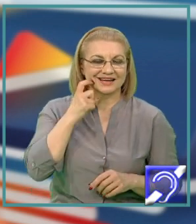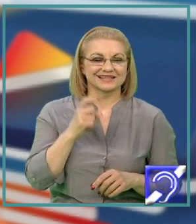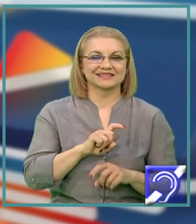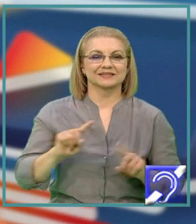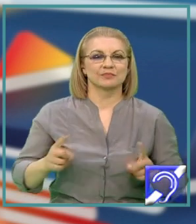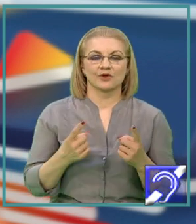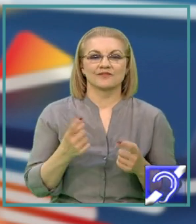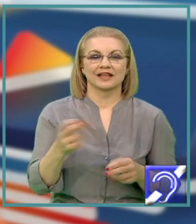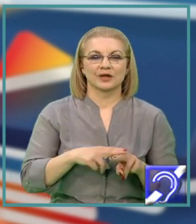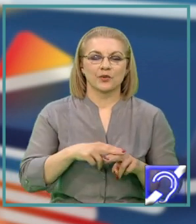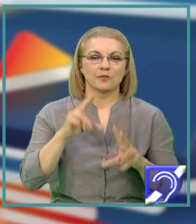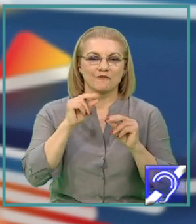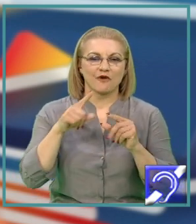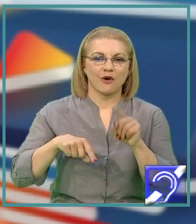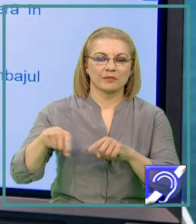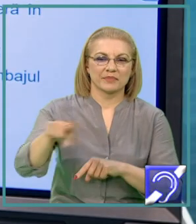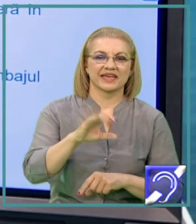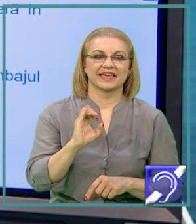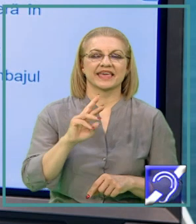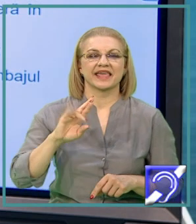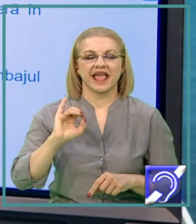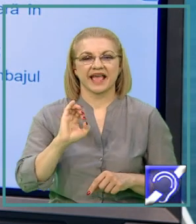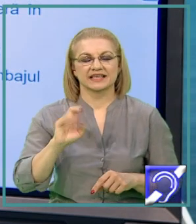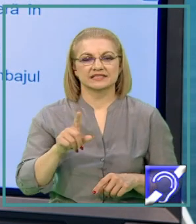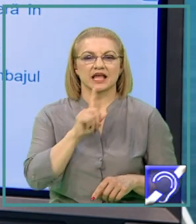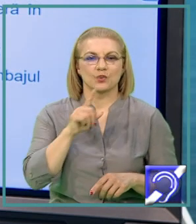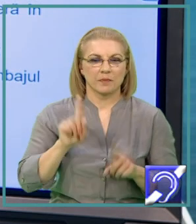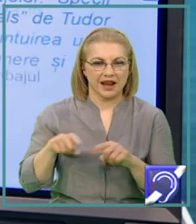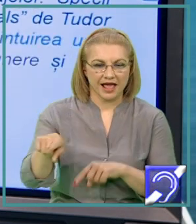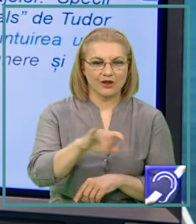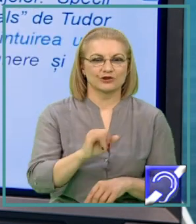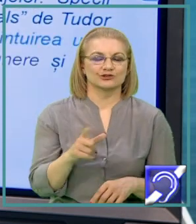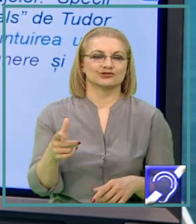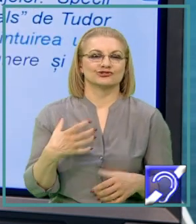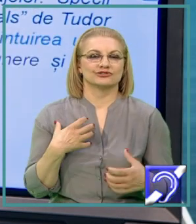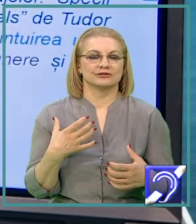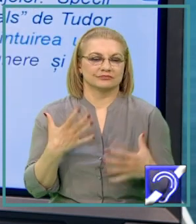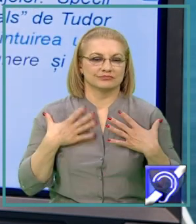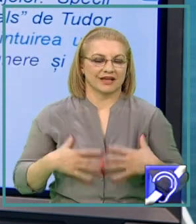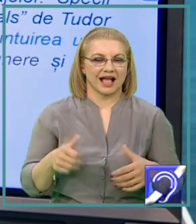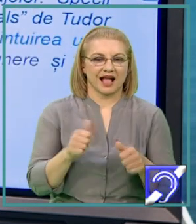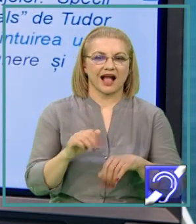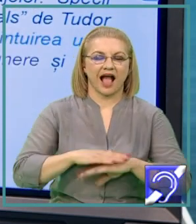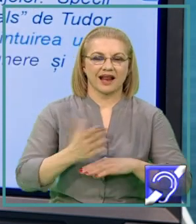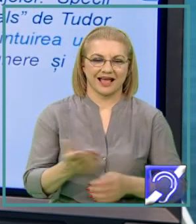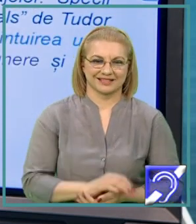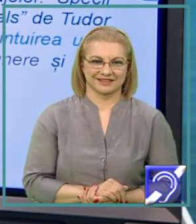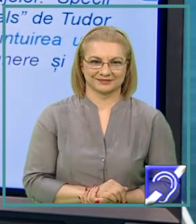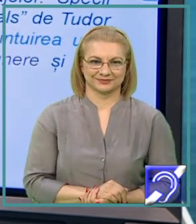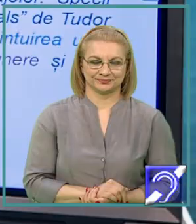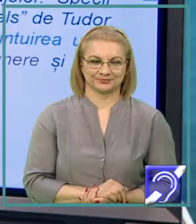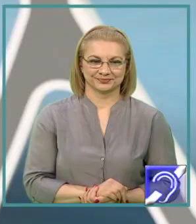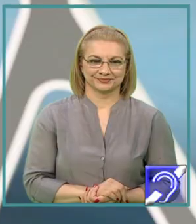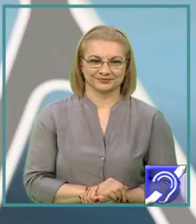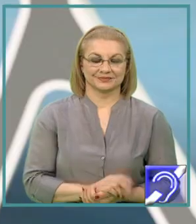de felul în care vorbește Chiriachița, de numele lor, de caracterele acestora. În ceea ce